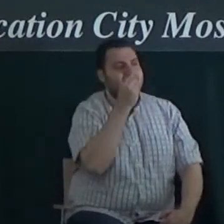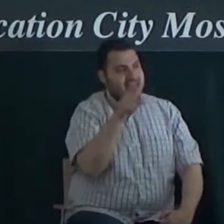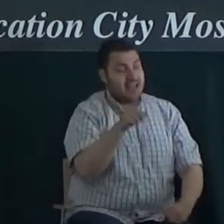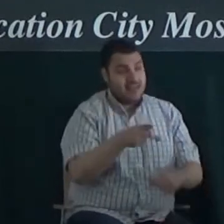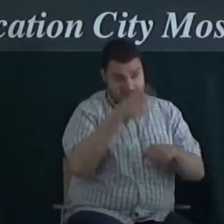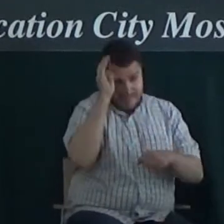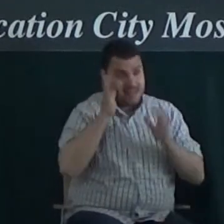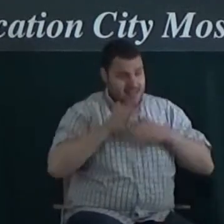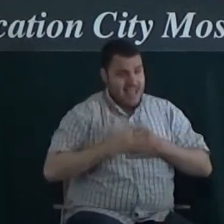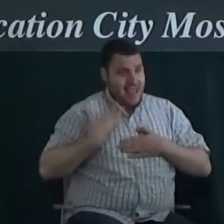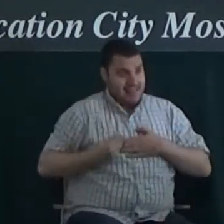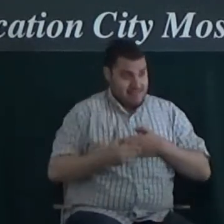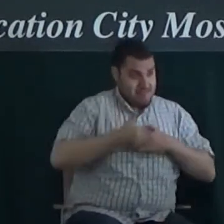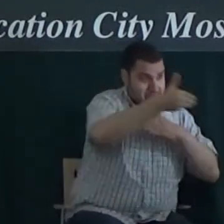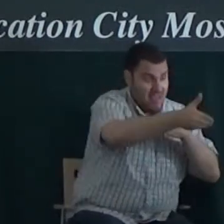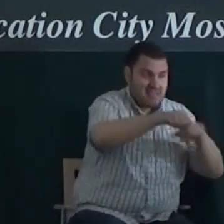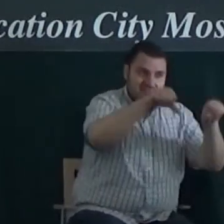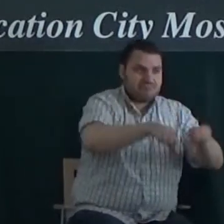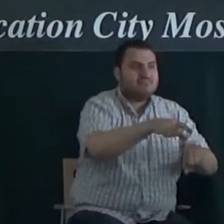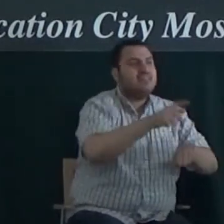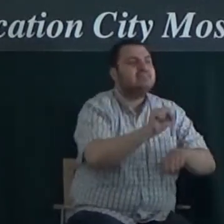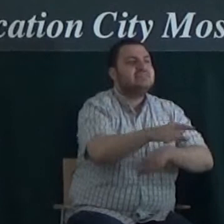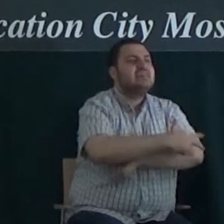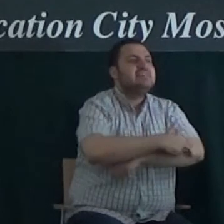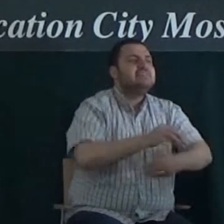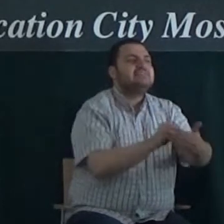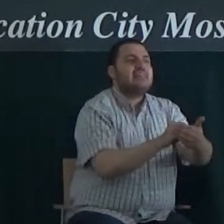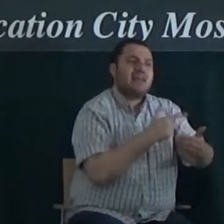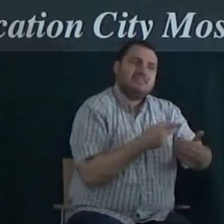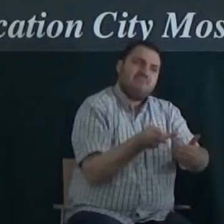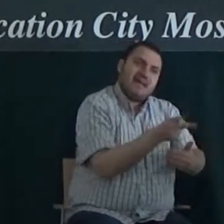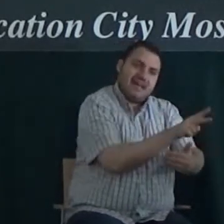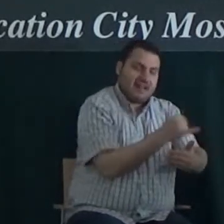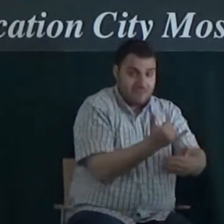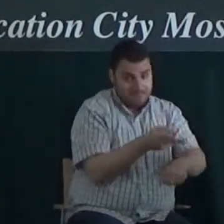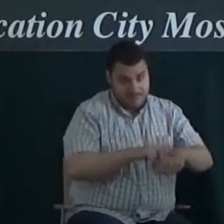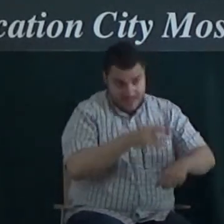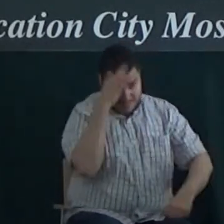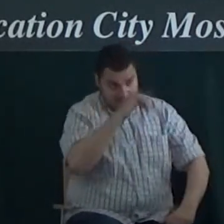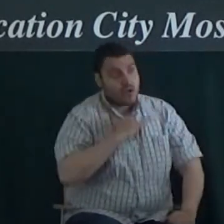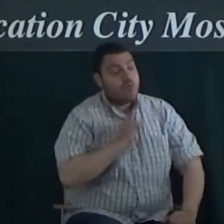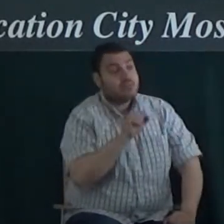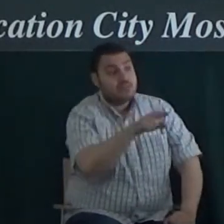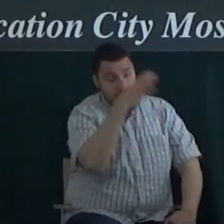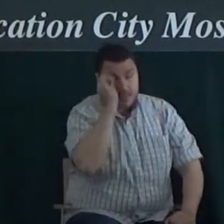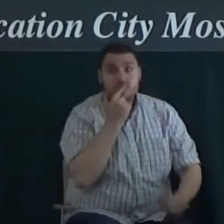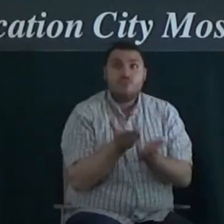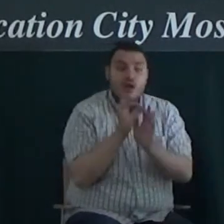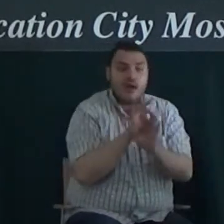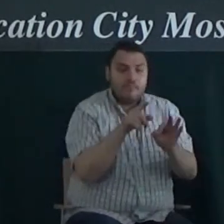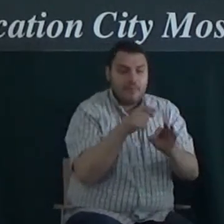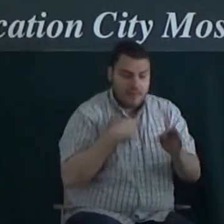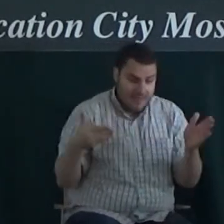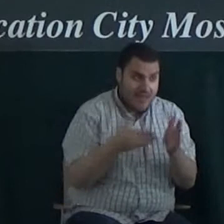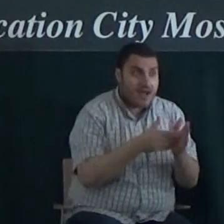صدقة من الصدقات. وكذلك أيضاً شرع لنا التكبير عند اكتمال العدة، قال الله تعالى: ولتكملوا